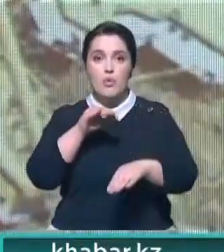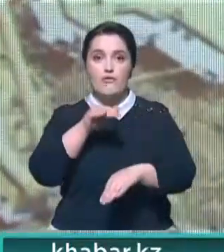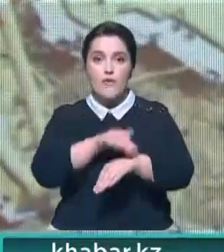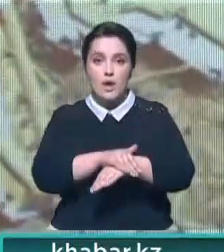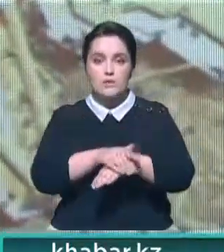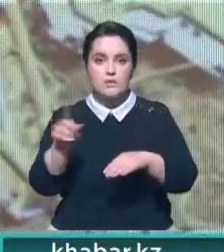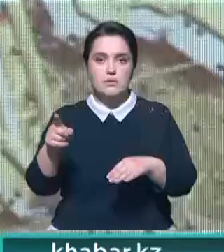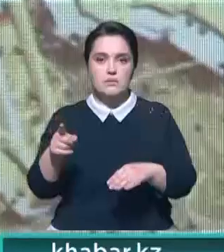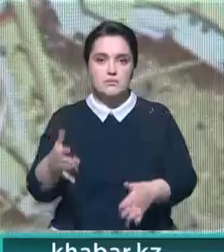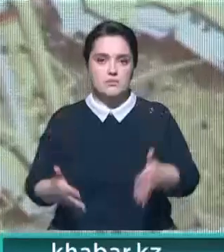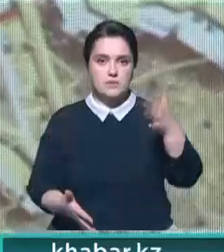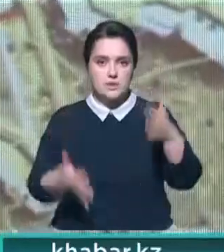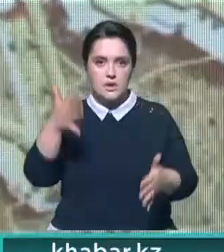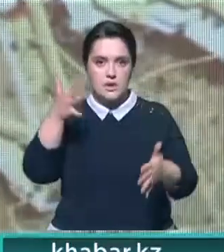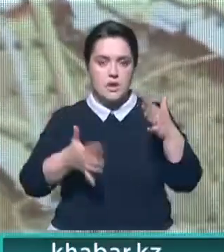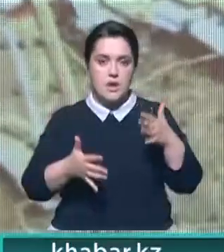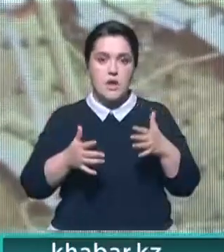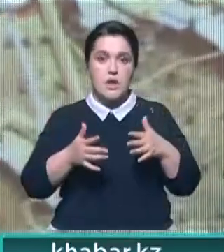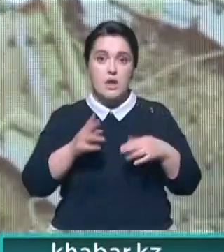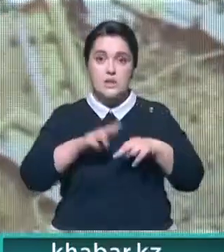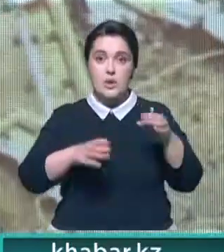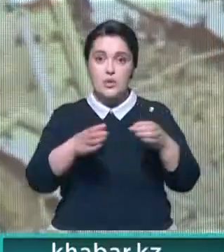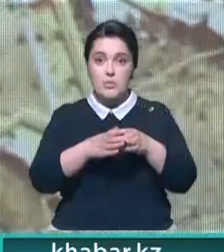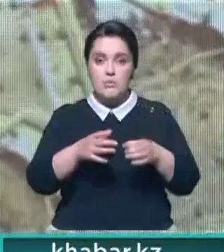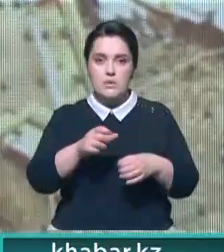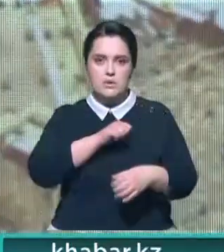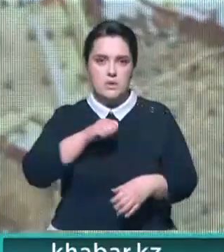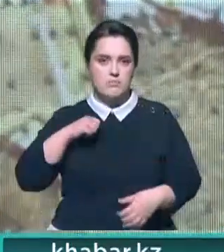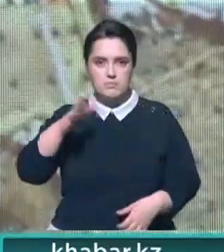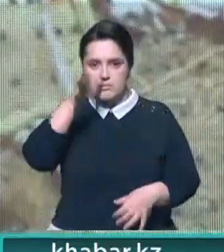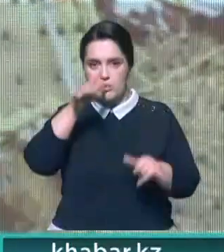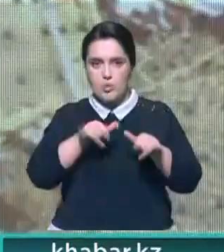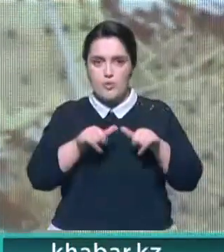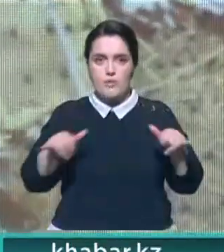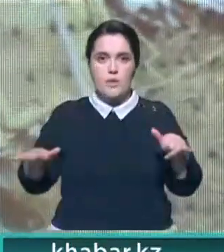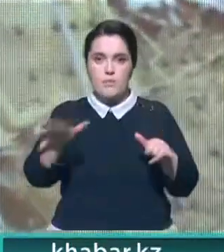по факту возводились целые жилые комплексы. Застройщики самовольно увеличивали площади